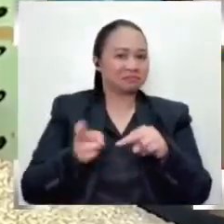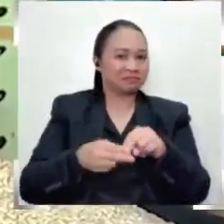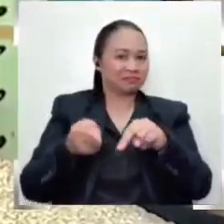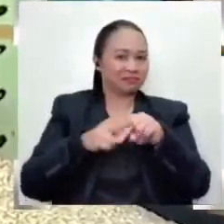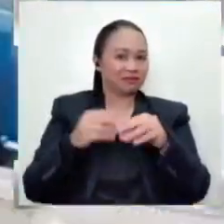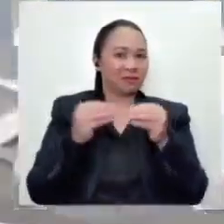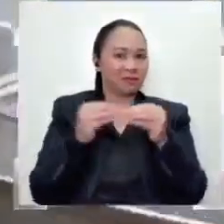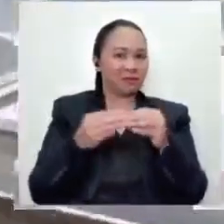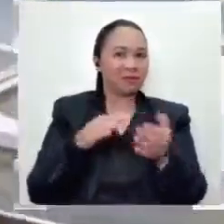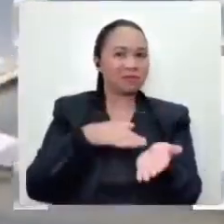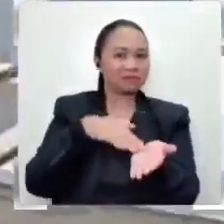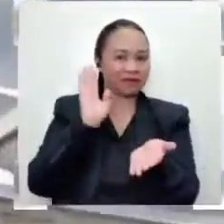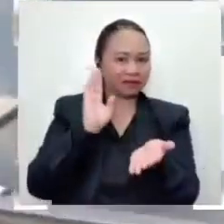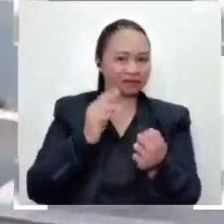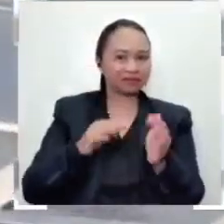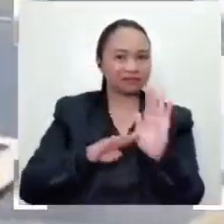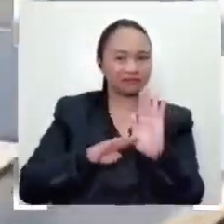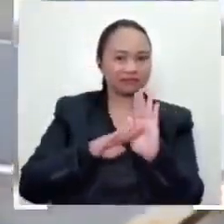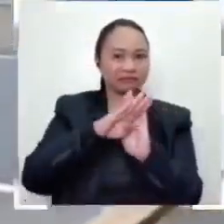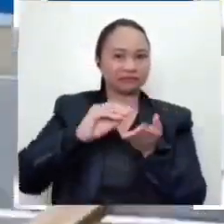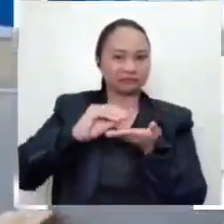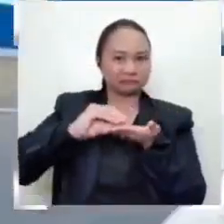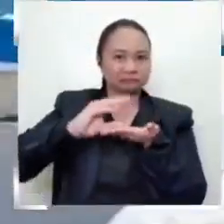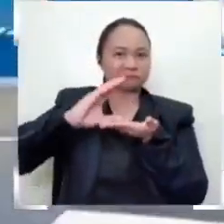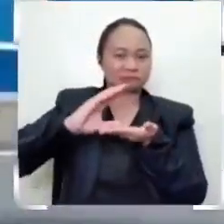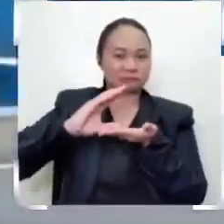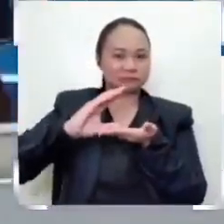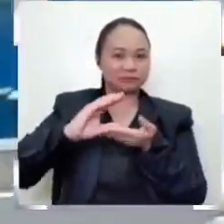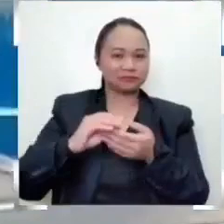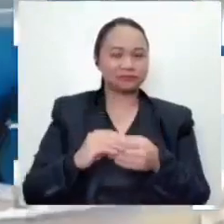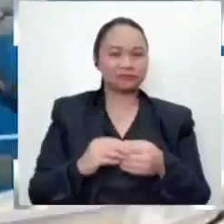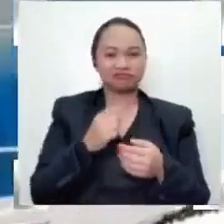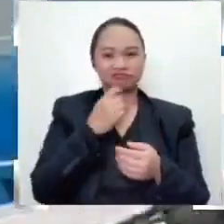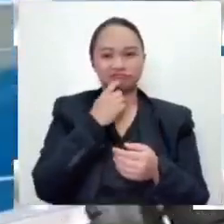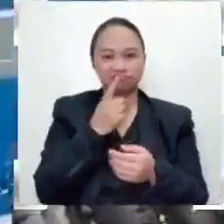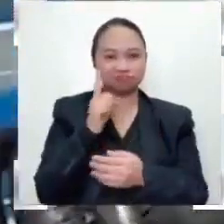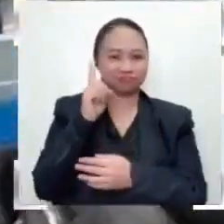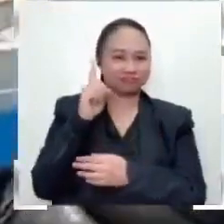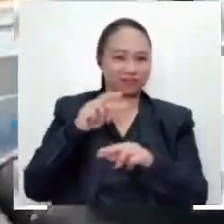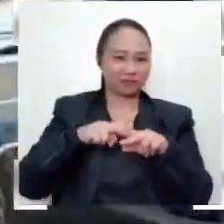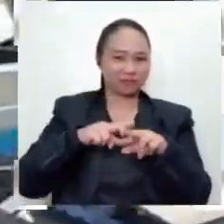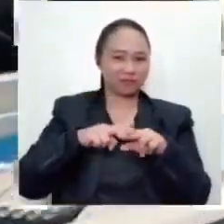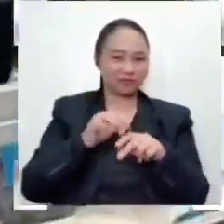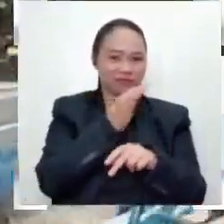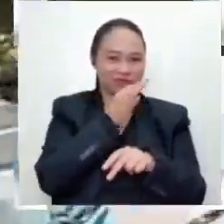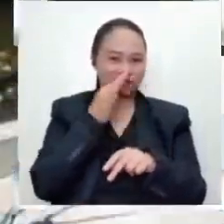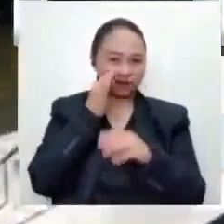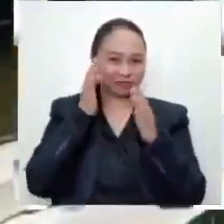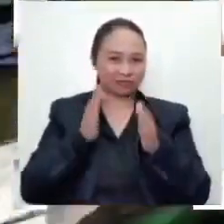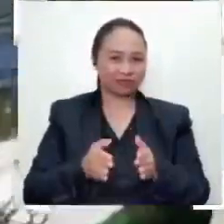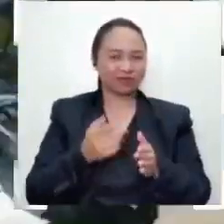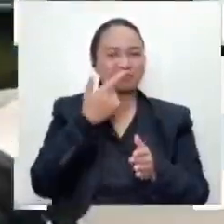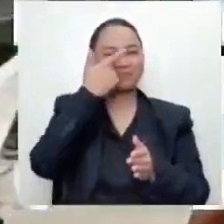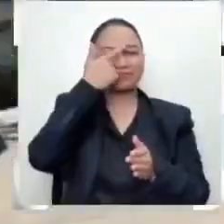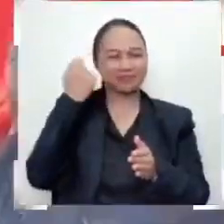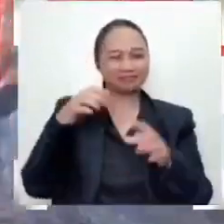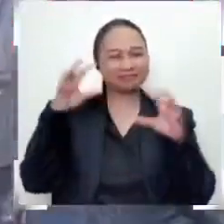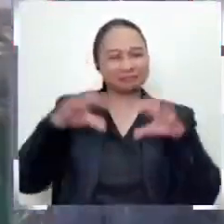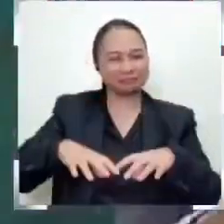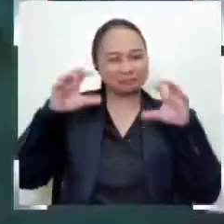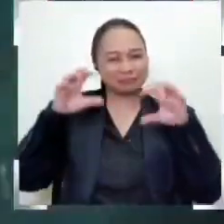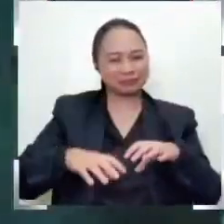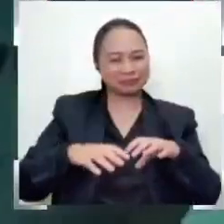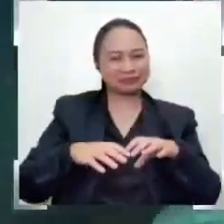niya, tataas po. Ayon kay Minando Clara, isang salt farmer, dahil daw sa tag-ulan, kaya walang produksyon ngayon ng asin